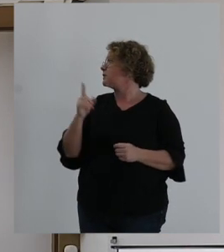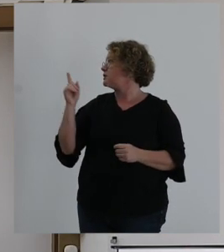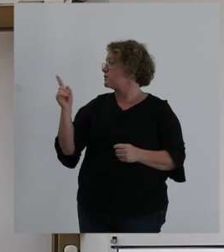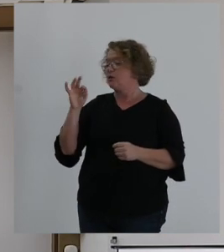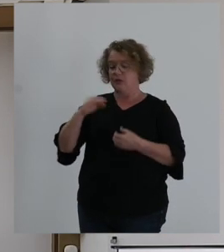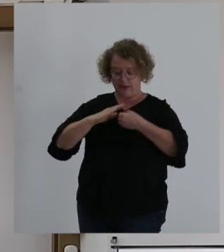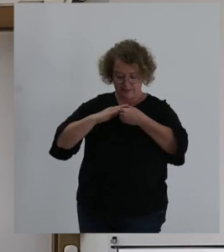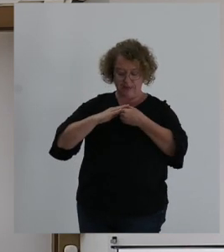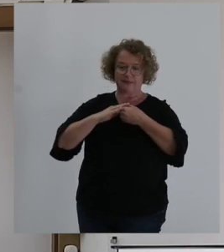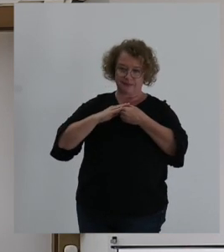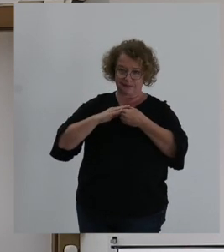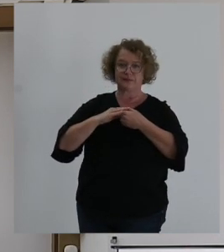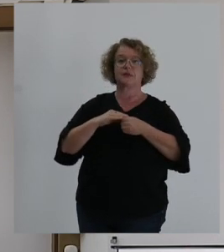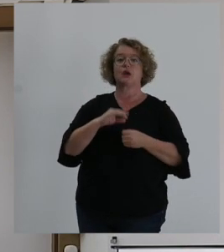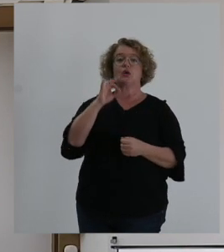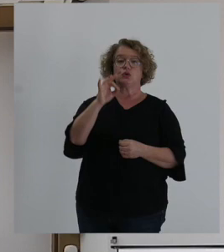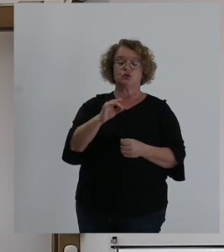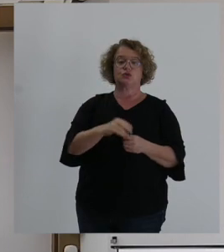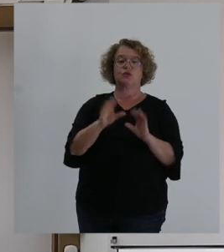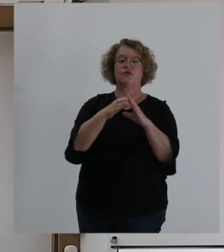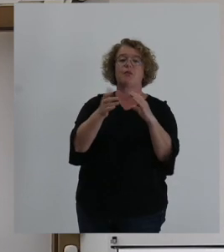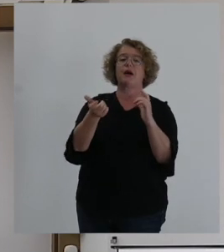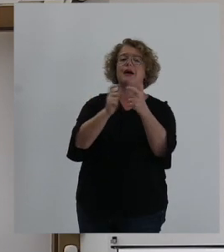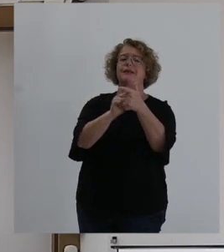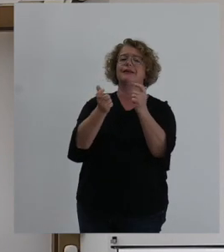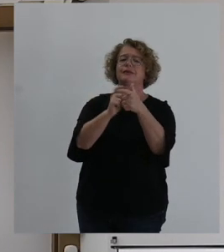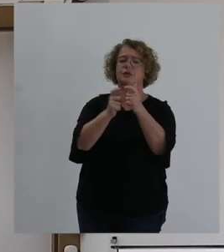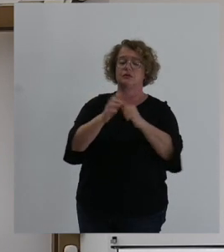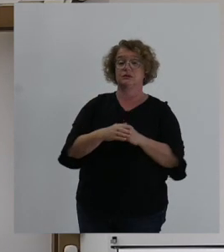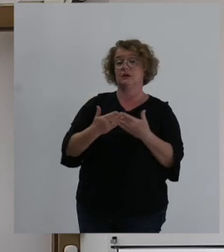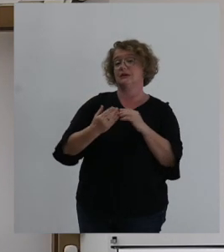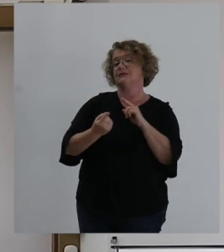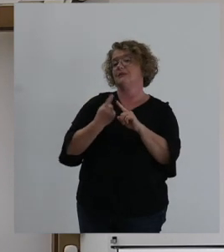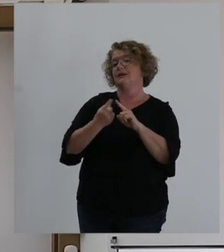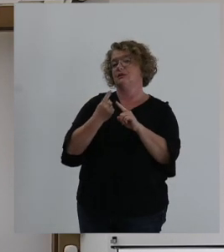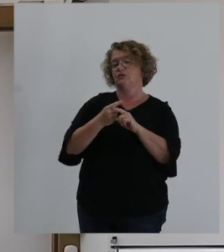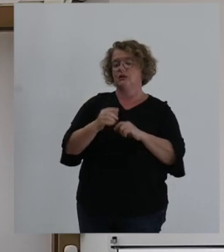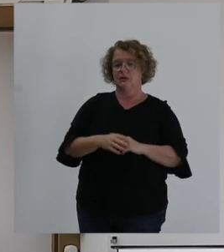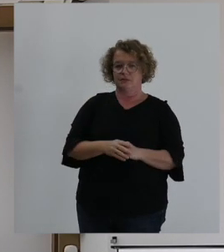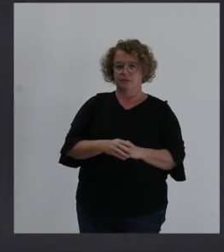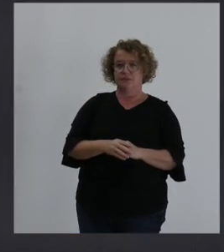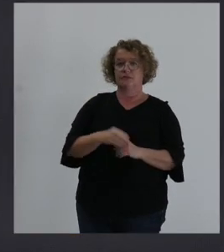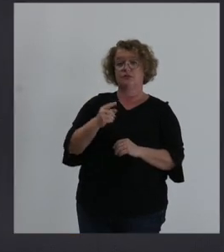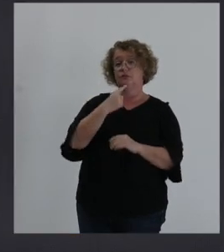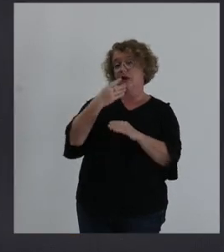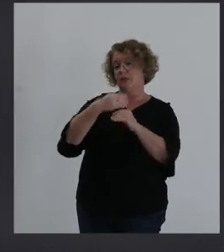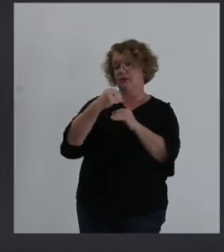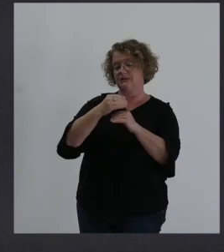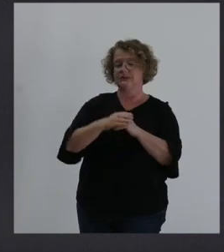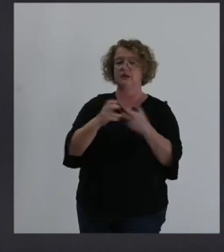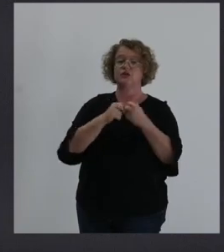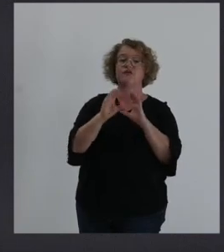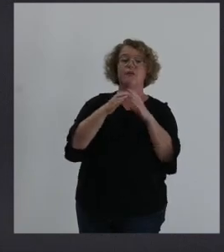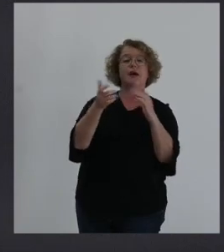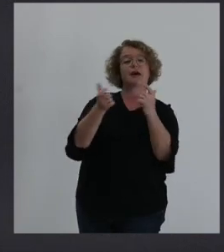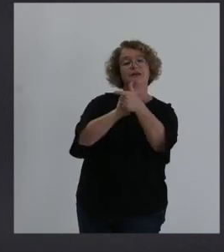je vais y arriver. Oui, bien entendu, l'alternance, et en particulier actuellement, c'est plutôt l'apprentissage qui est une voie de